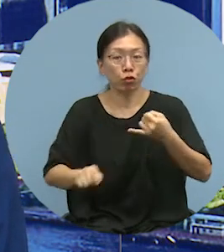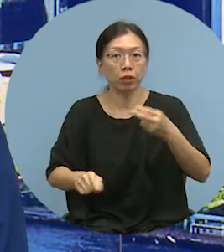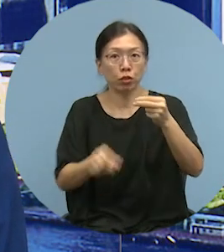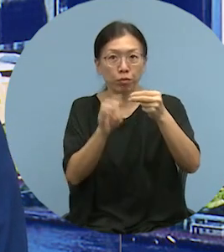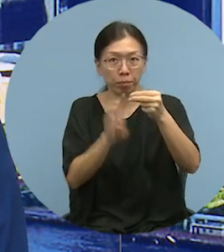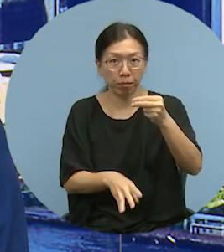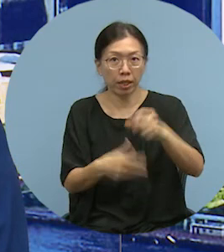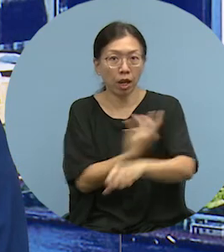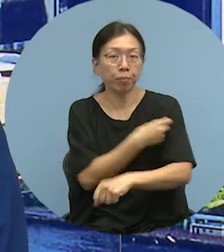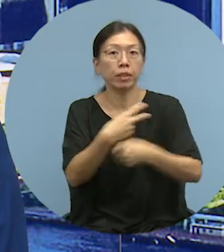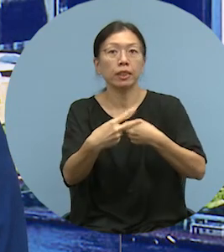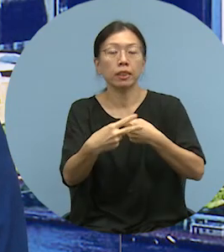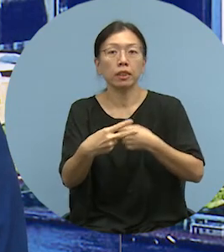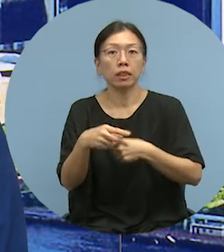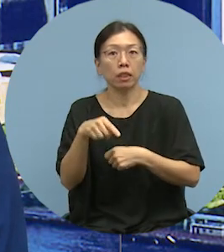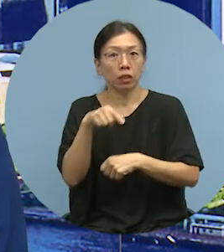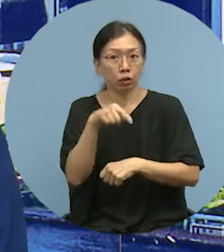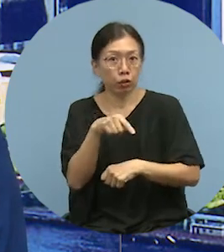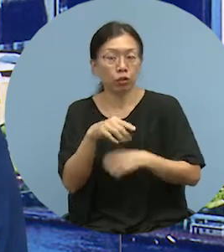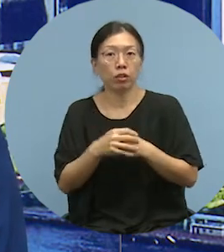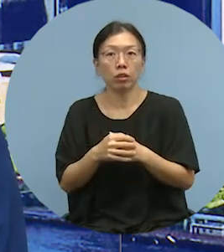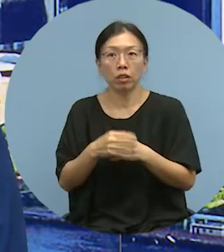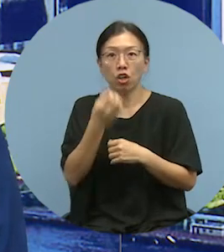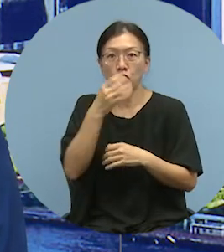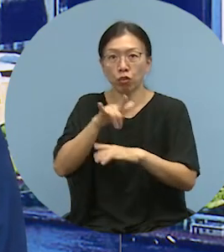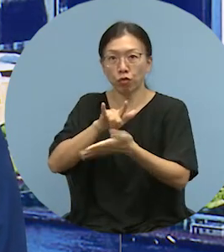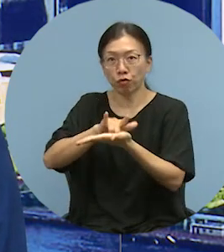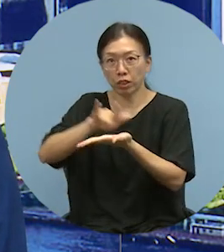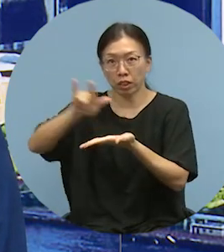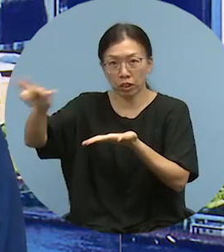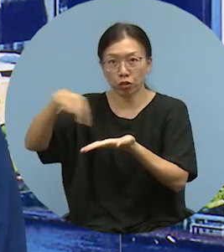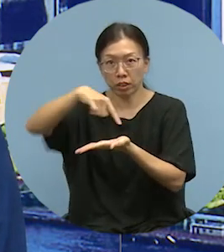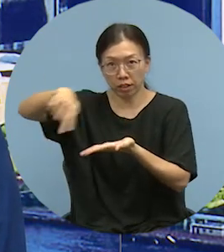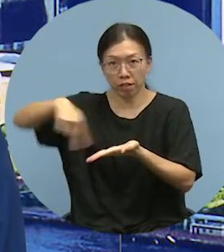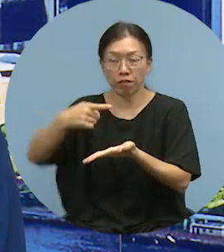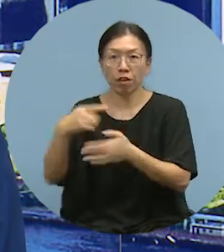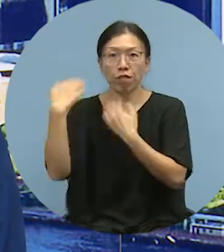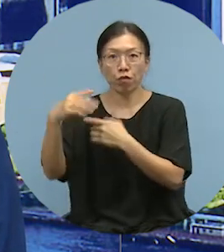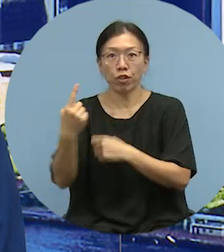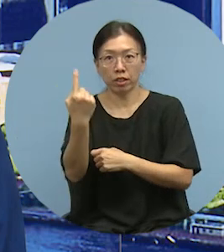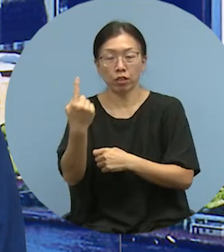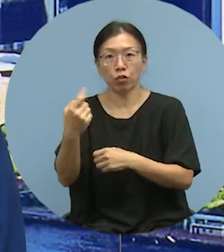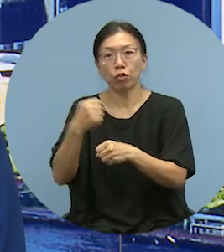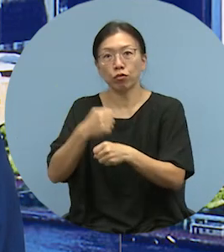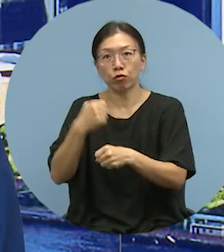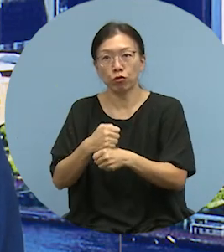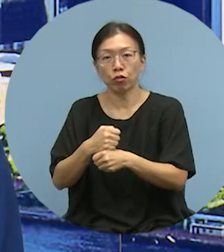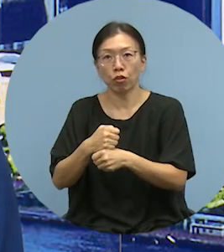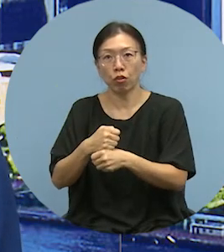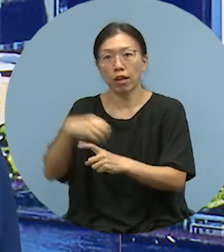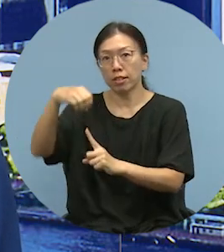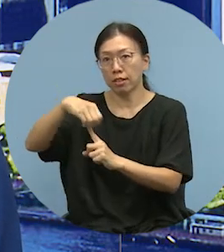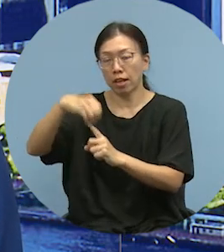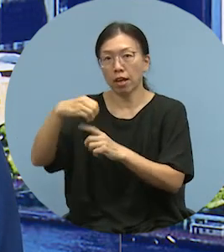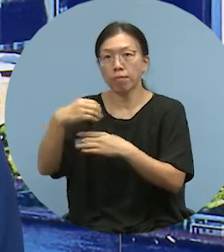咁佢喺香港國際機場超級1號貨站嗰度翻工嘅，咁主要都係一個貨站嘅服務員啦。